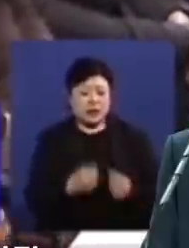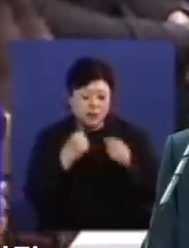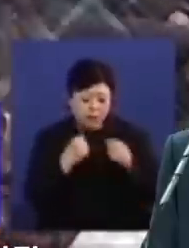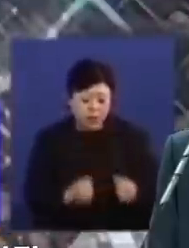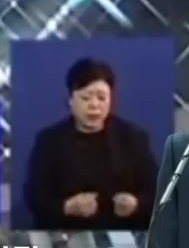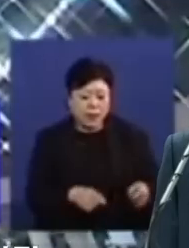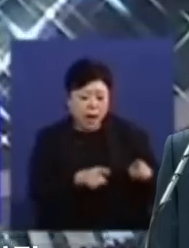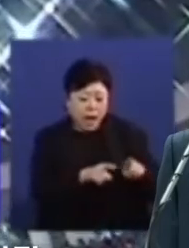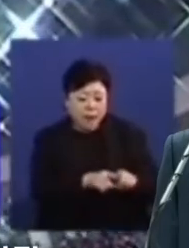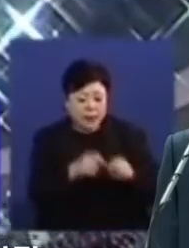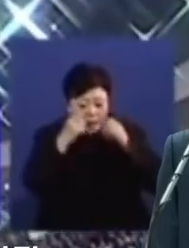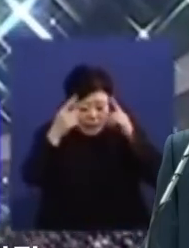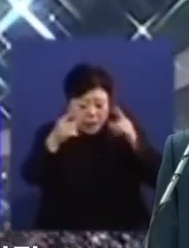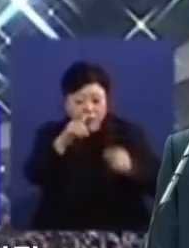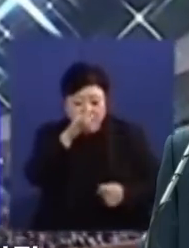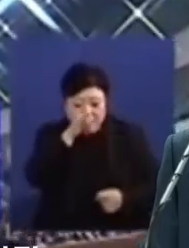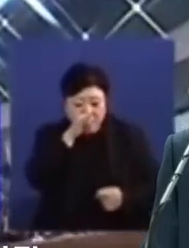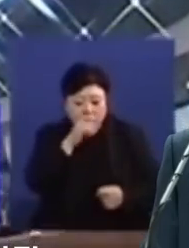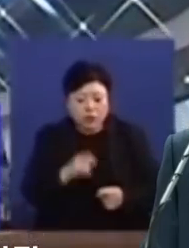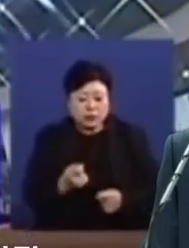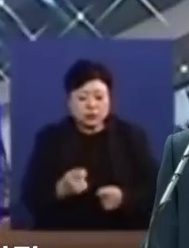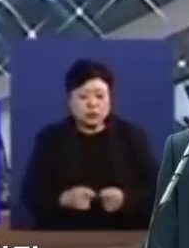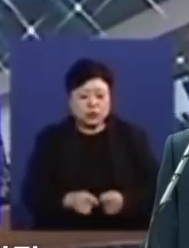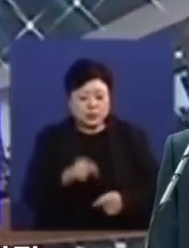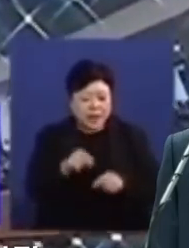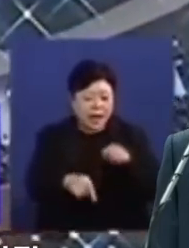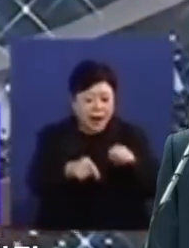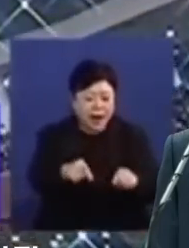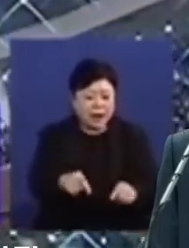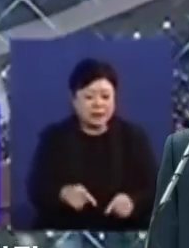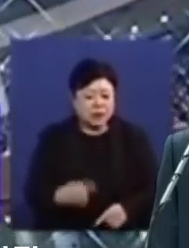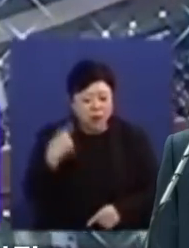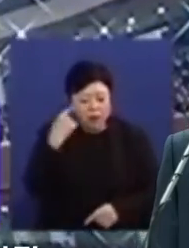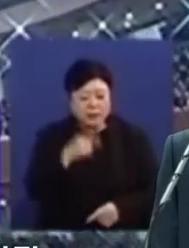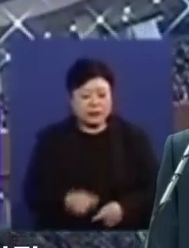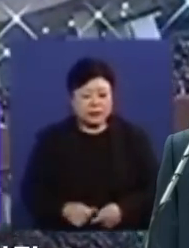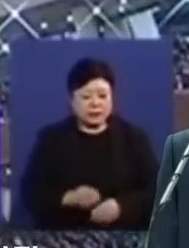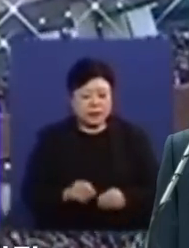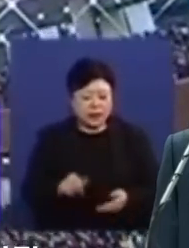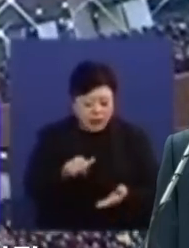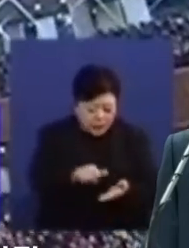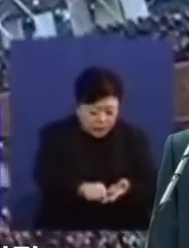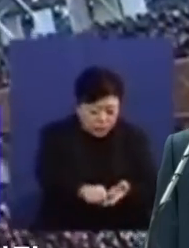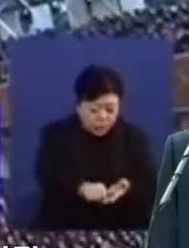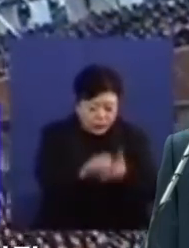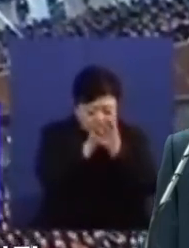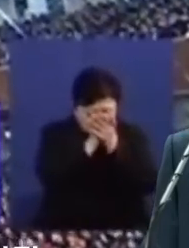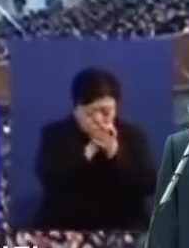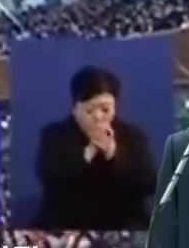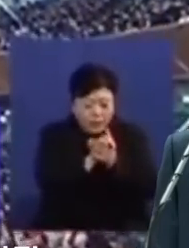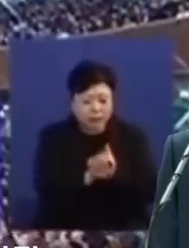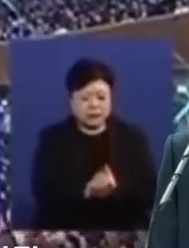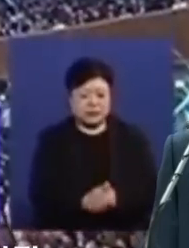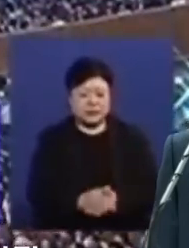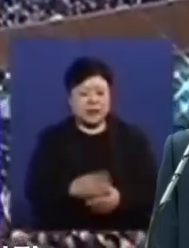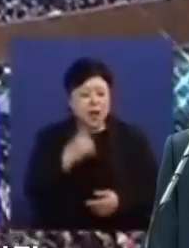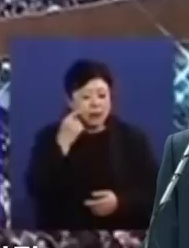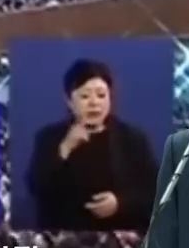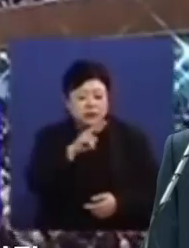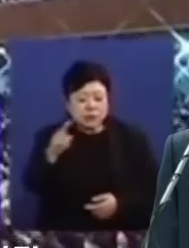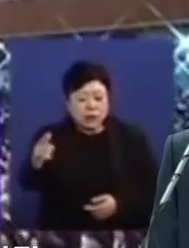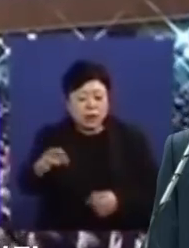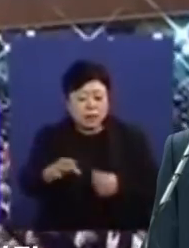머물러 나와 함께 깨어있으라 하시고 조금 나아가사 얼굴을 땅에 대시고 엎드려 기도하여 이르시되 내